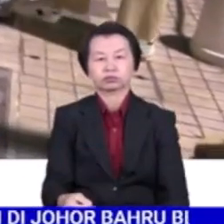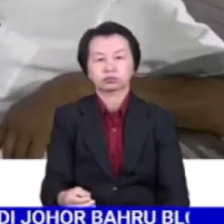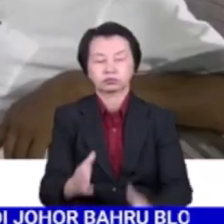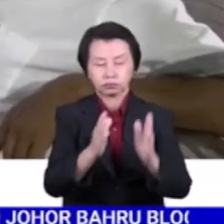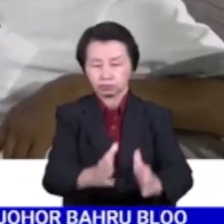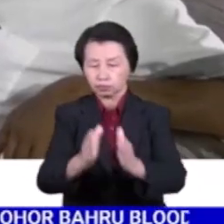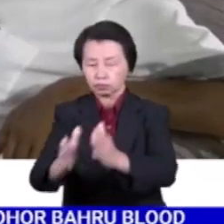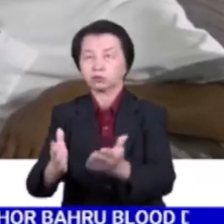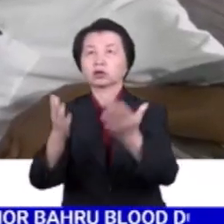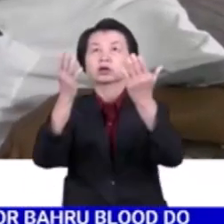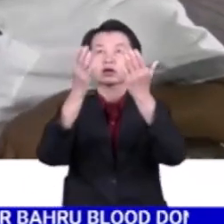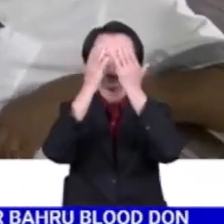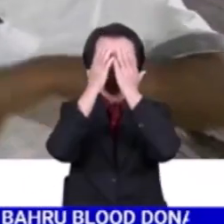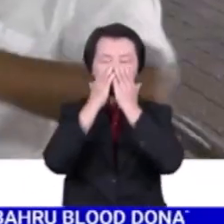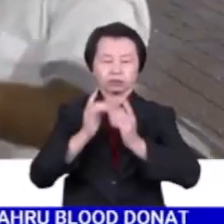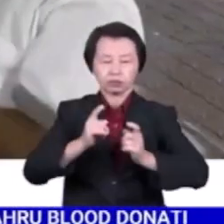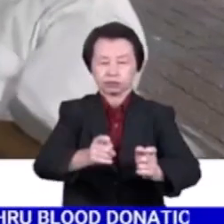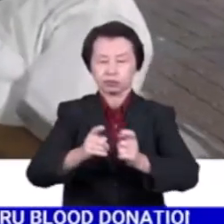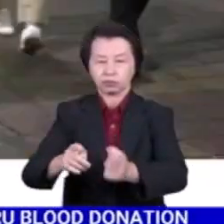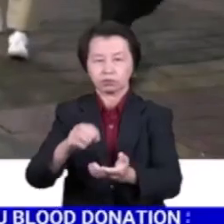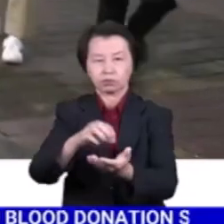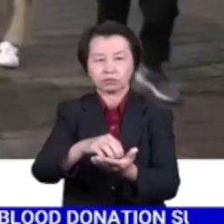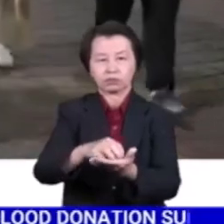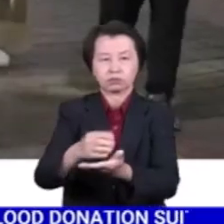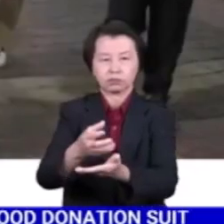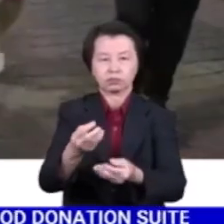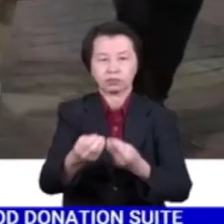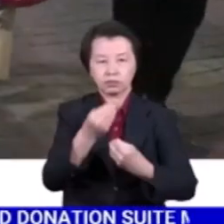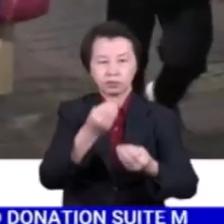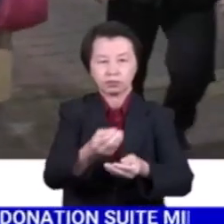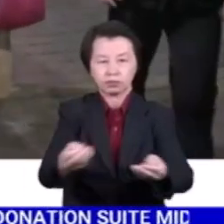Penerima bersyukur dengan sumbangan juadah berkenaan.